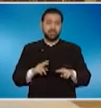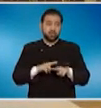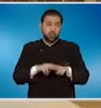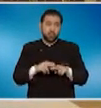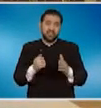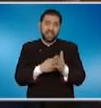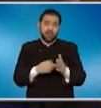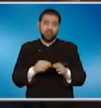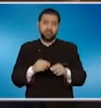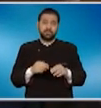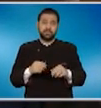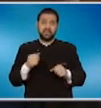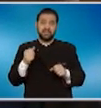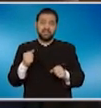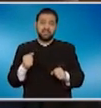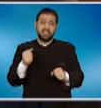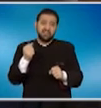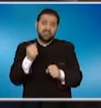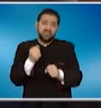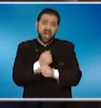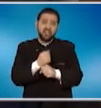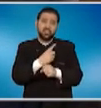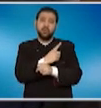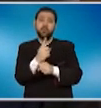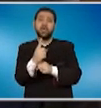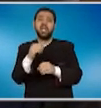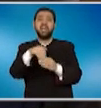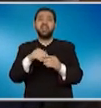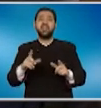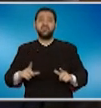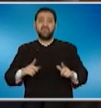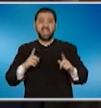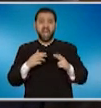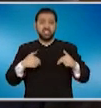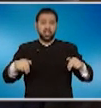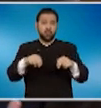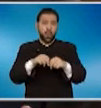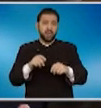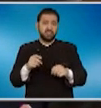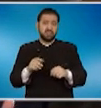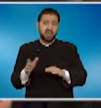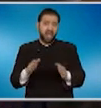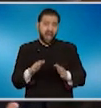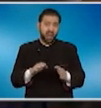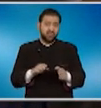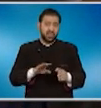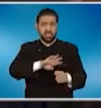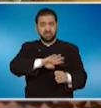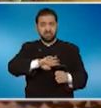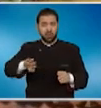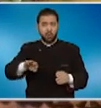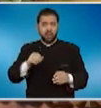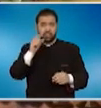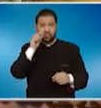să deturnăm sacrul în favoarea noastră. Acest lucru îl fac și vrăjitorii sau magia sau deturnează sacrul în favoarea